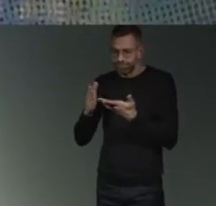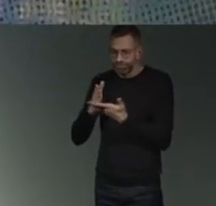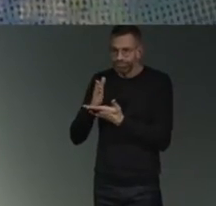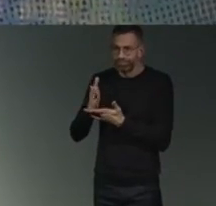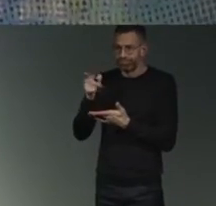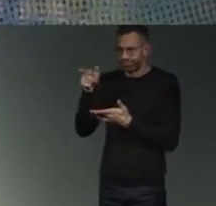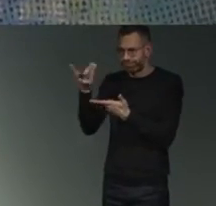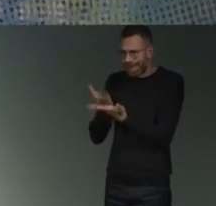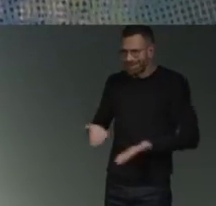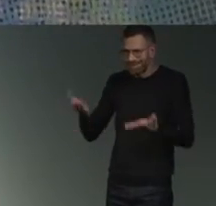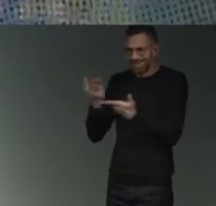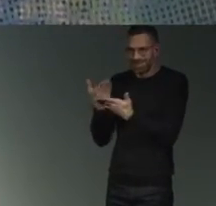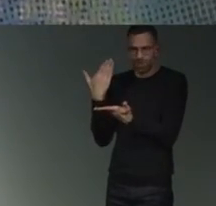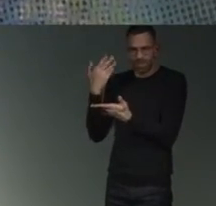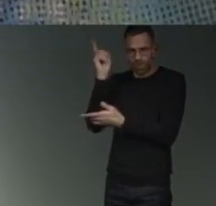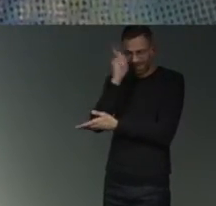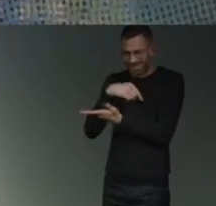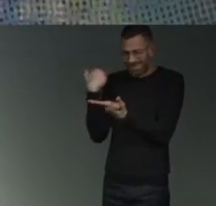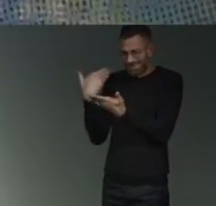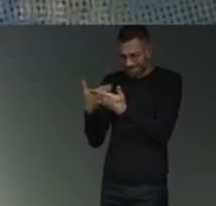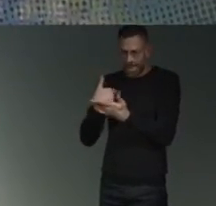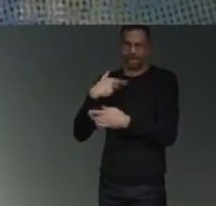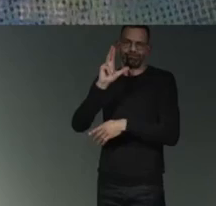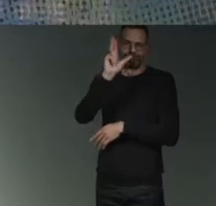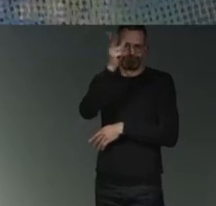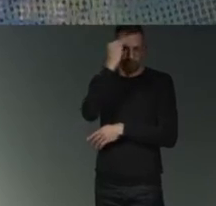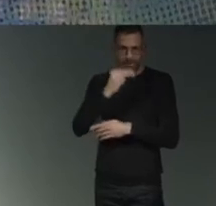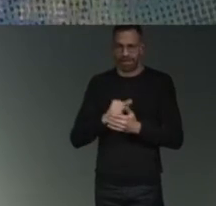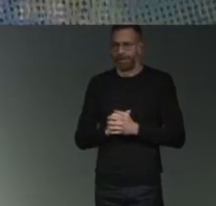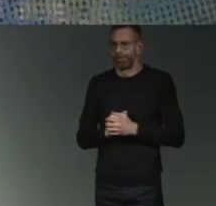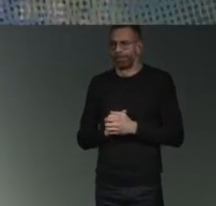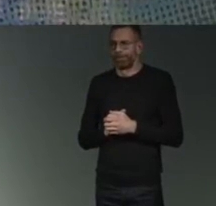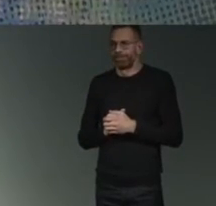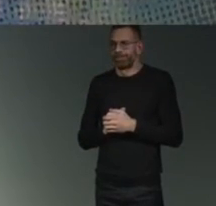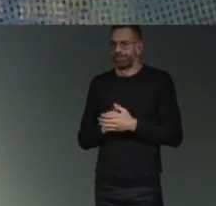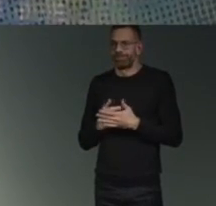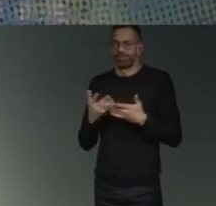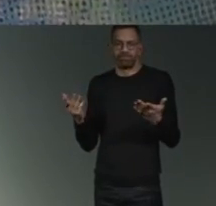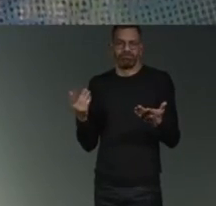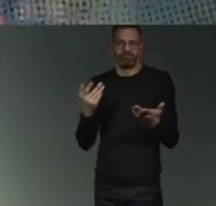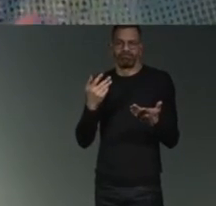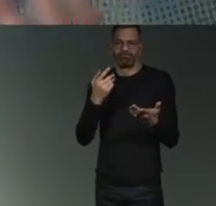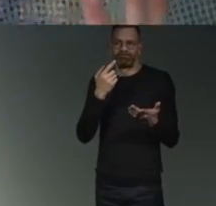retrouver dans cette situation extrêmement difficile, de sorte que je me suis dit que,